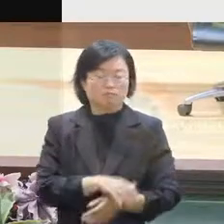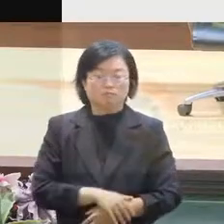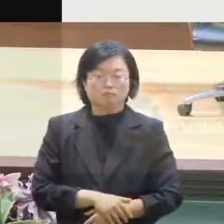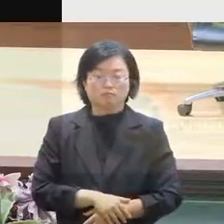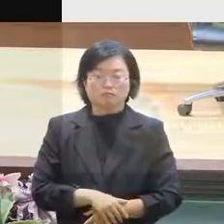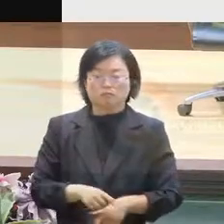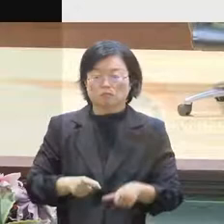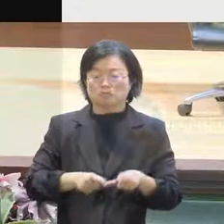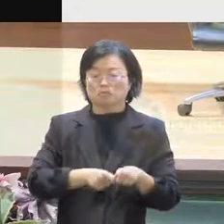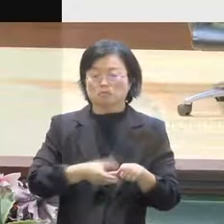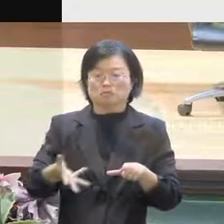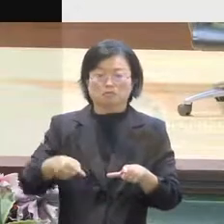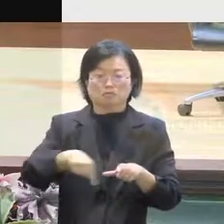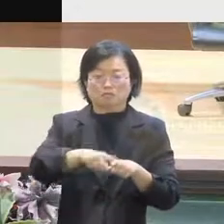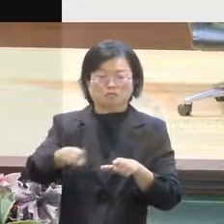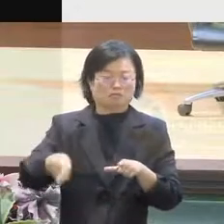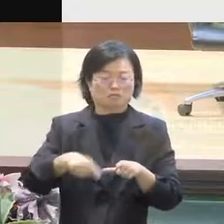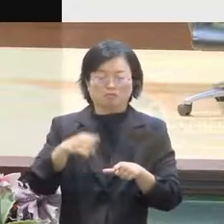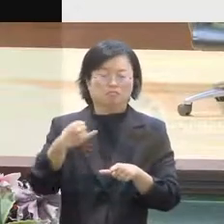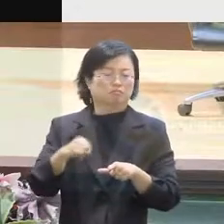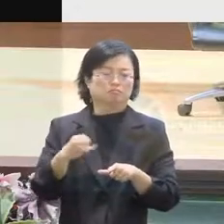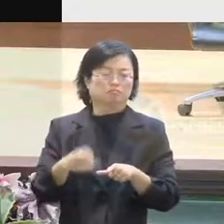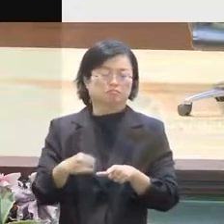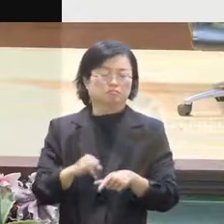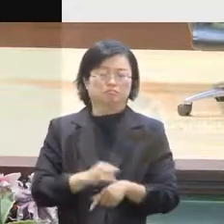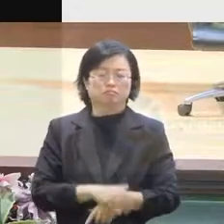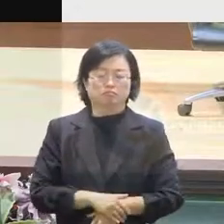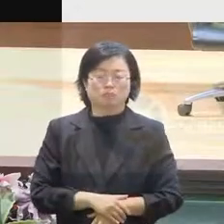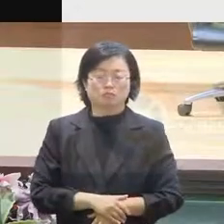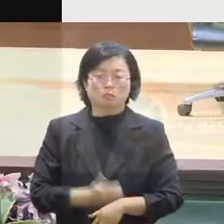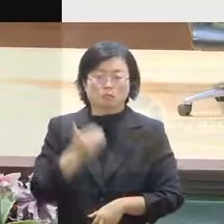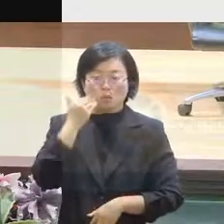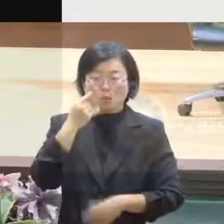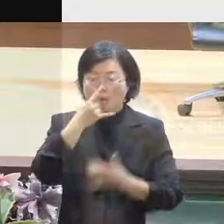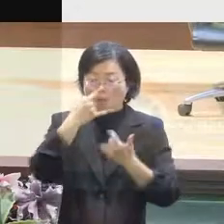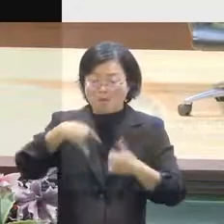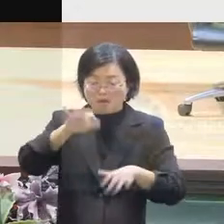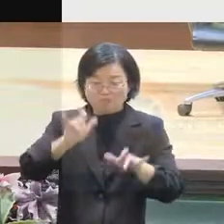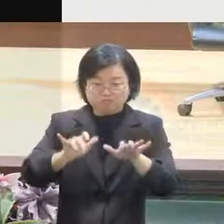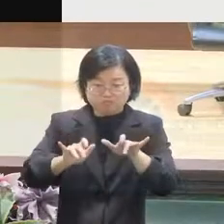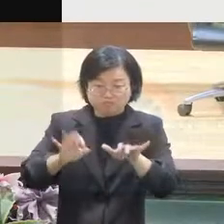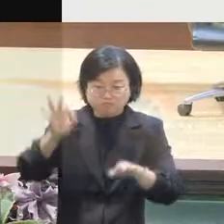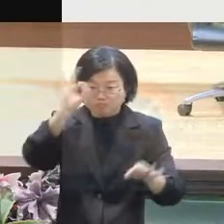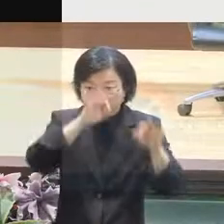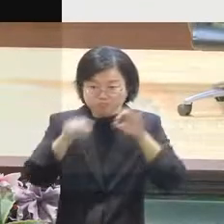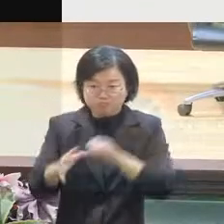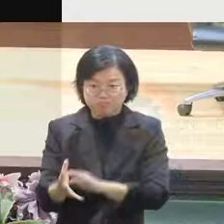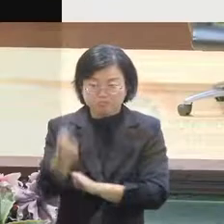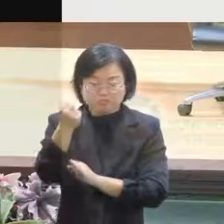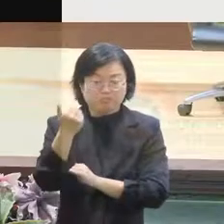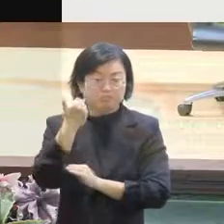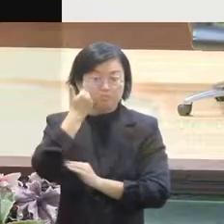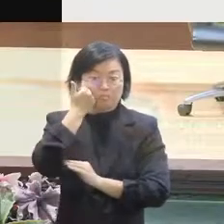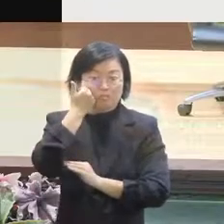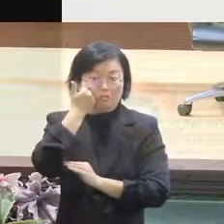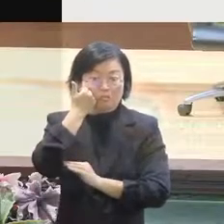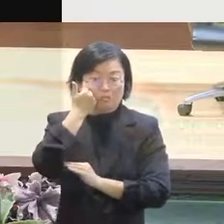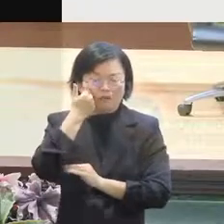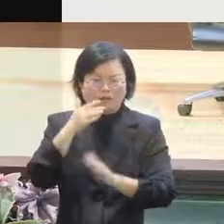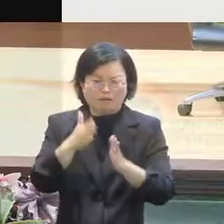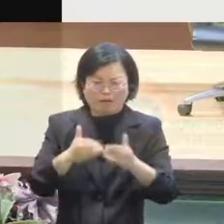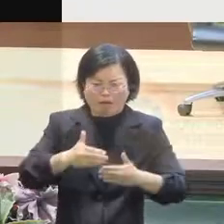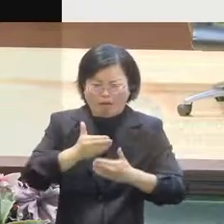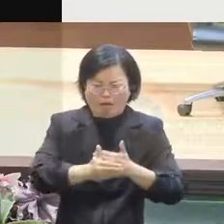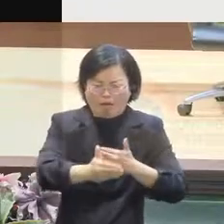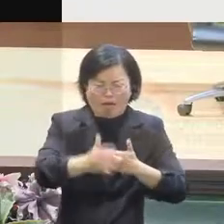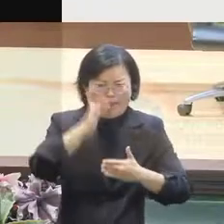放数据是得零分，主要的原因就是如果我们要去查土地所有权的话呢，要经过一个比较繁琐的申请的程